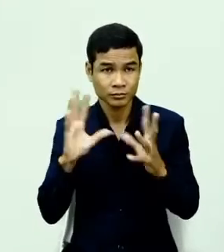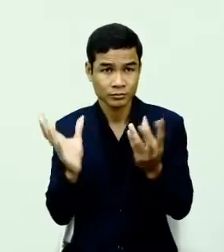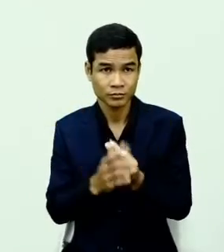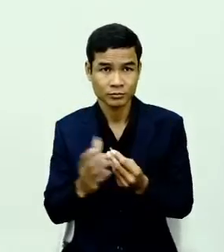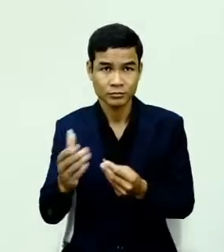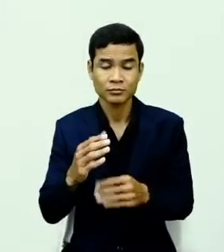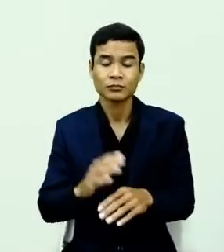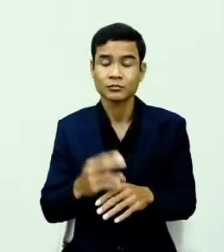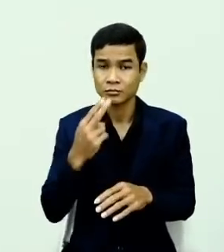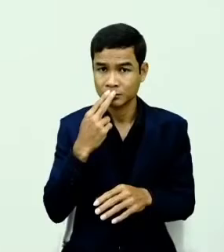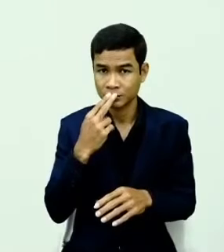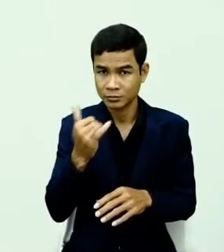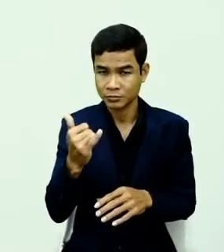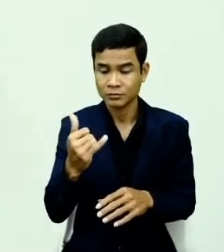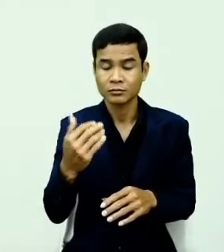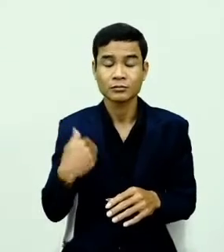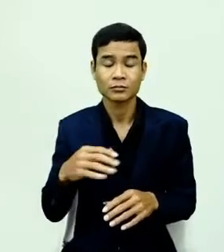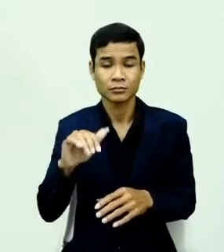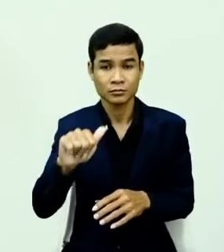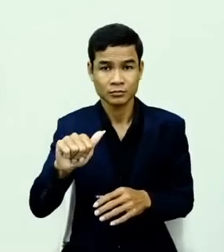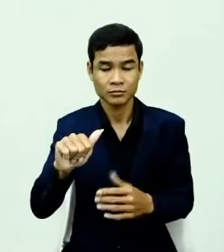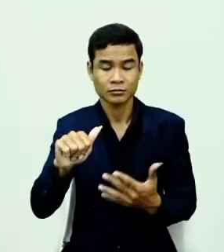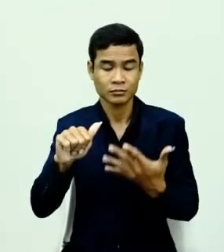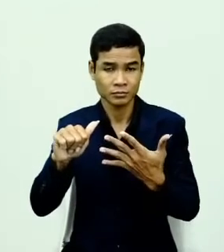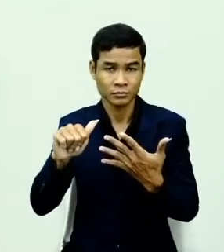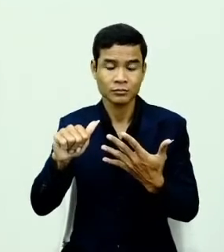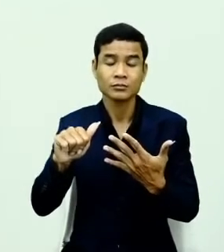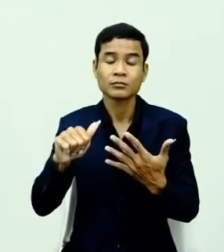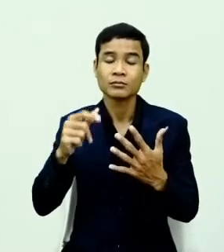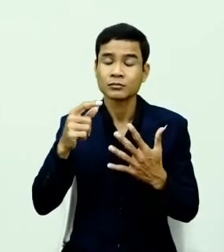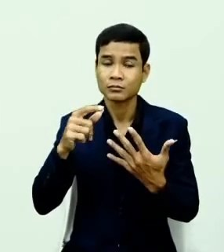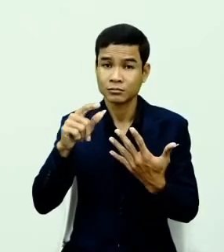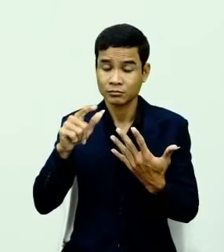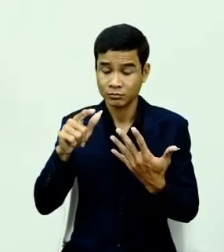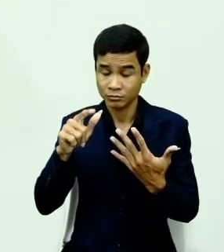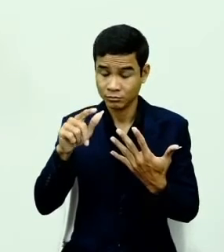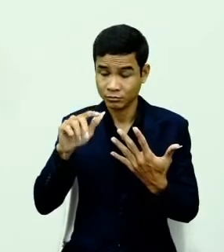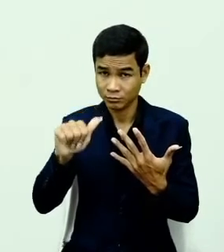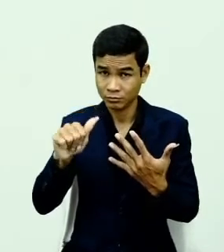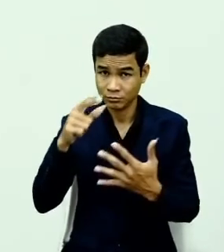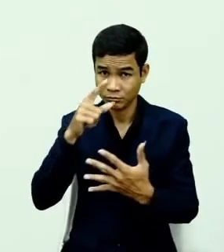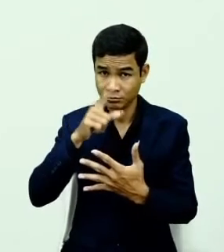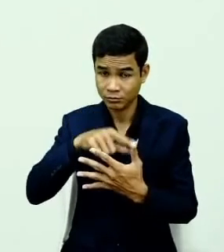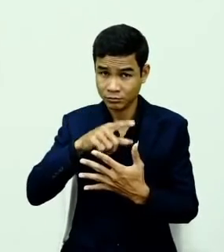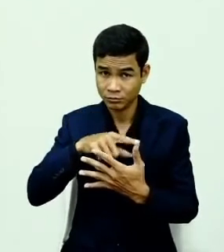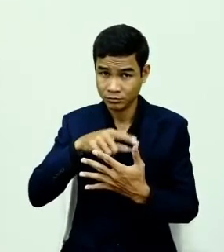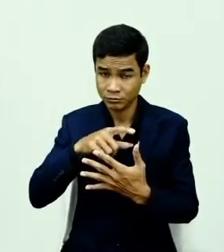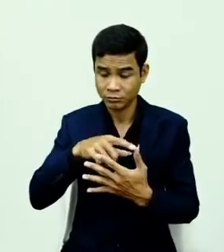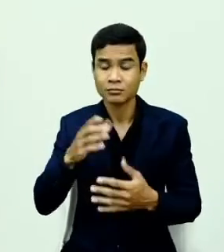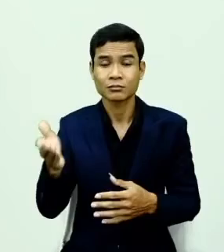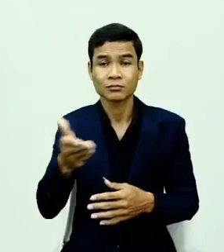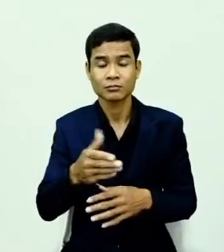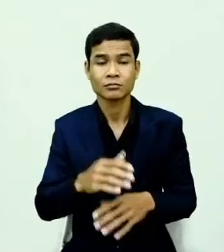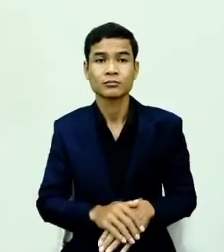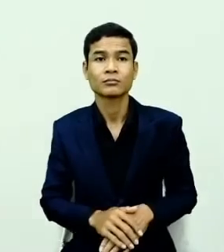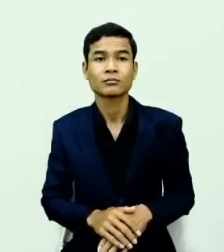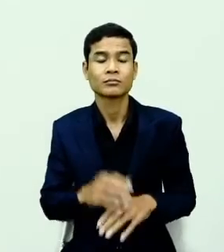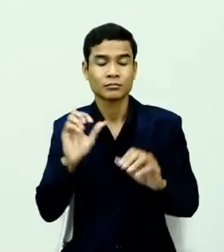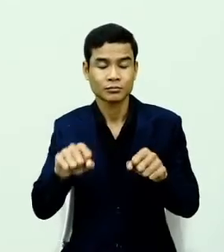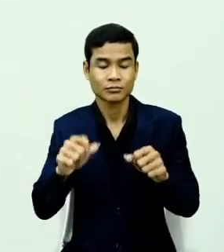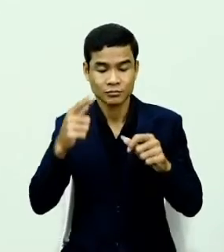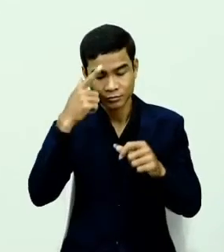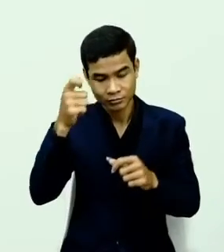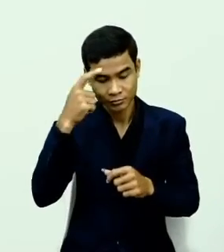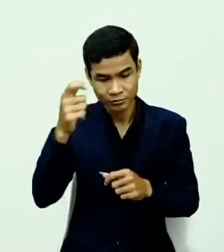ញោះគឺមានផ្ចិញជាអ្នកញោហើយនឹងស្រាក់អីគេកូនចានឹងស្រាក់ ស្រាក់អស់ចា